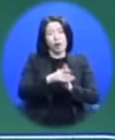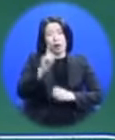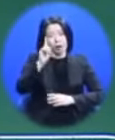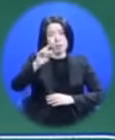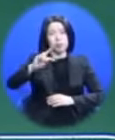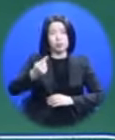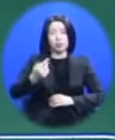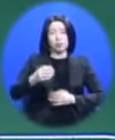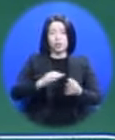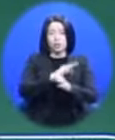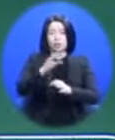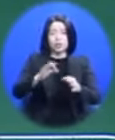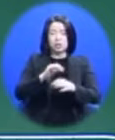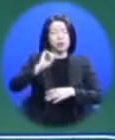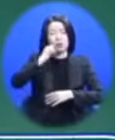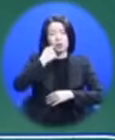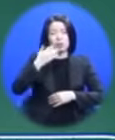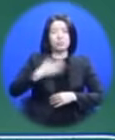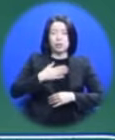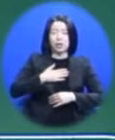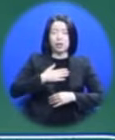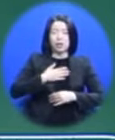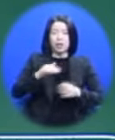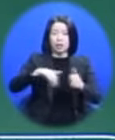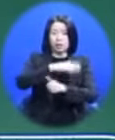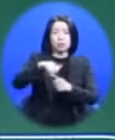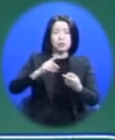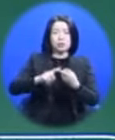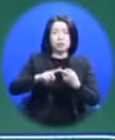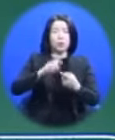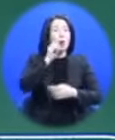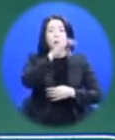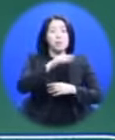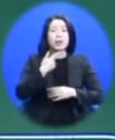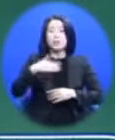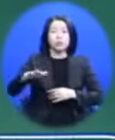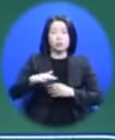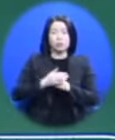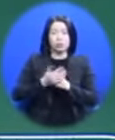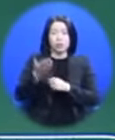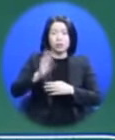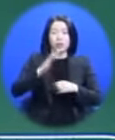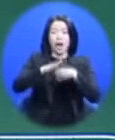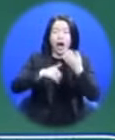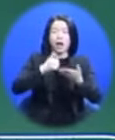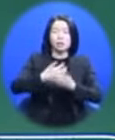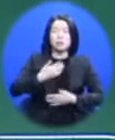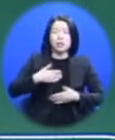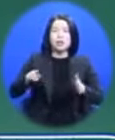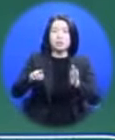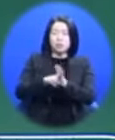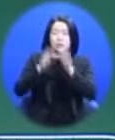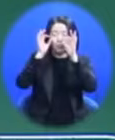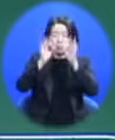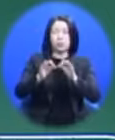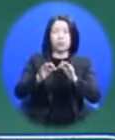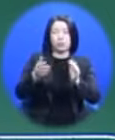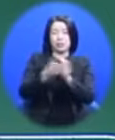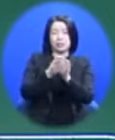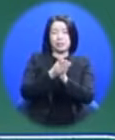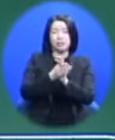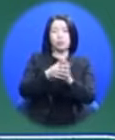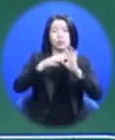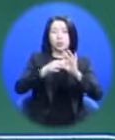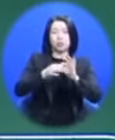번도 재정의 어려움, 재사정 이야기한 적도 없는데 그저 하나님께서 저의 믿음을 보시고 친구를 통해서